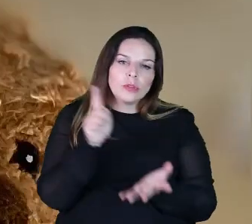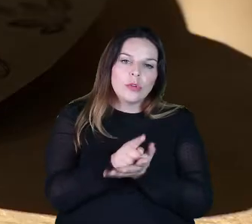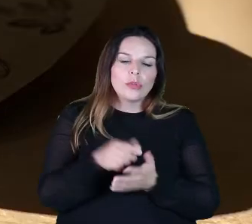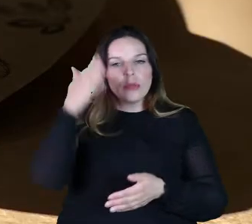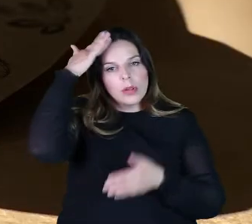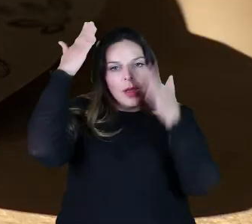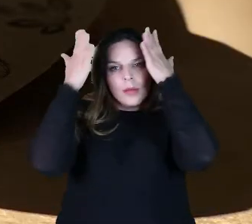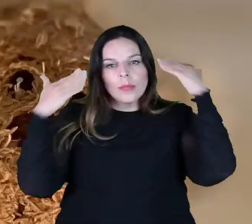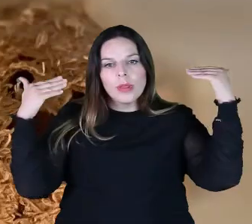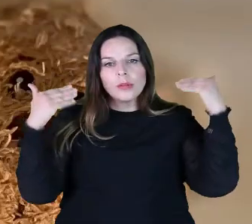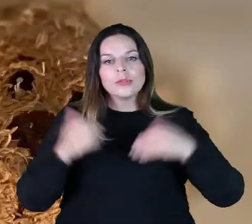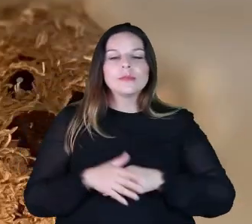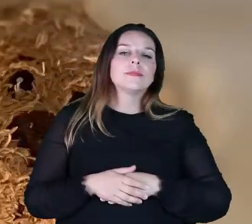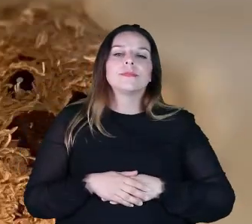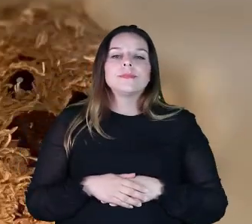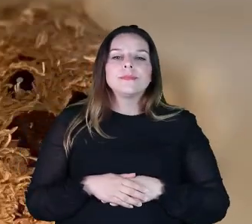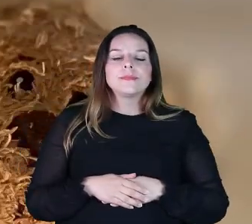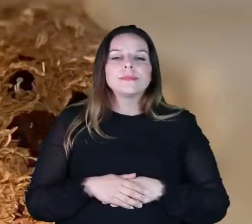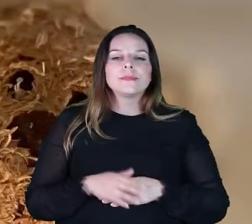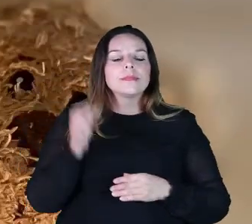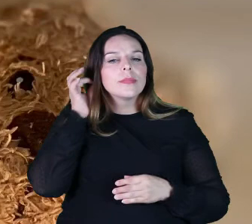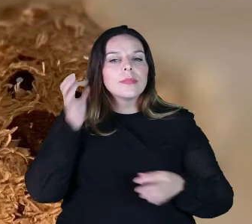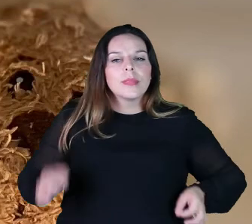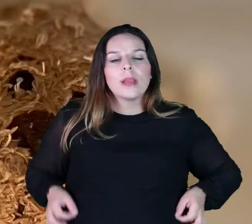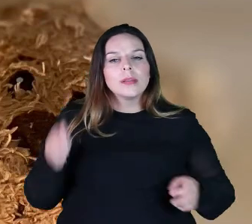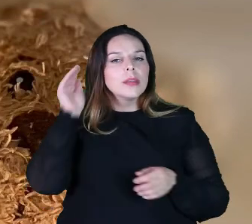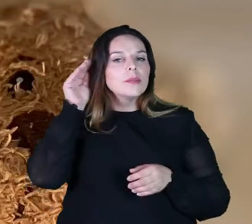gotowy. Tak, tak się prezentuje pani